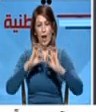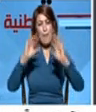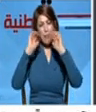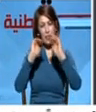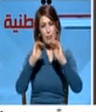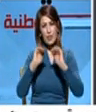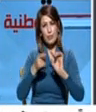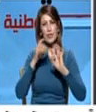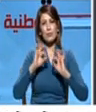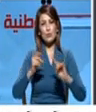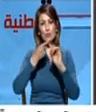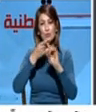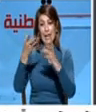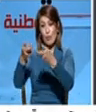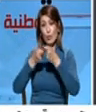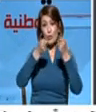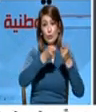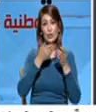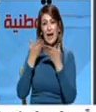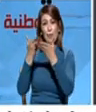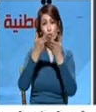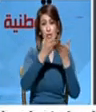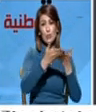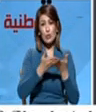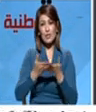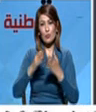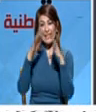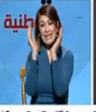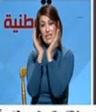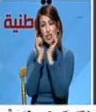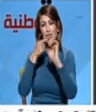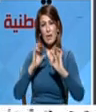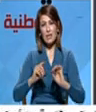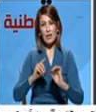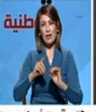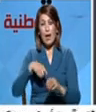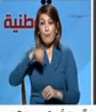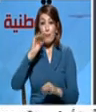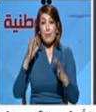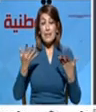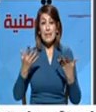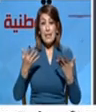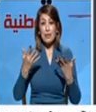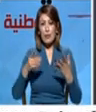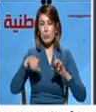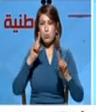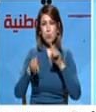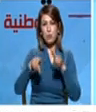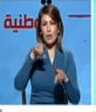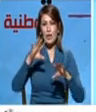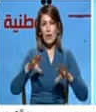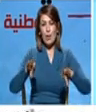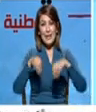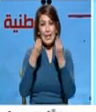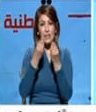الشيخ المساعده الاجتماعيه الا انهم اه في ال في اليوم الاول لدينا فيه ضيوف